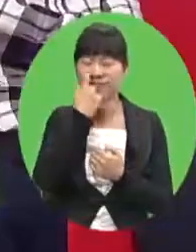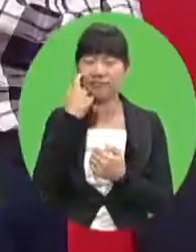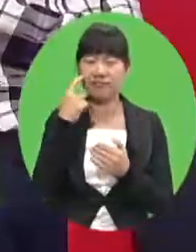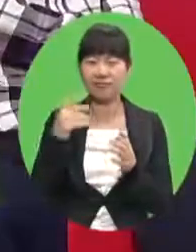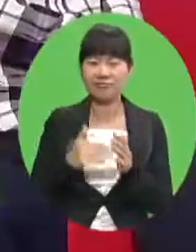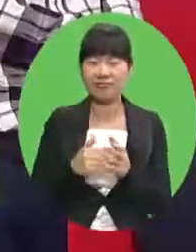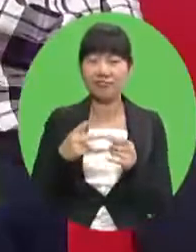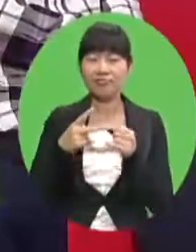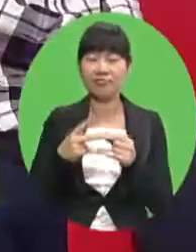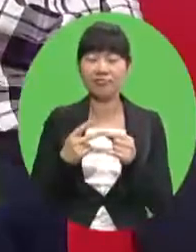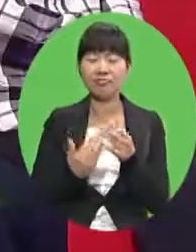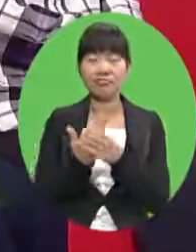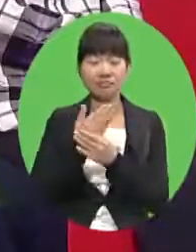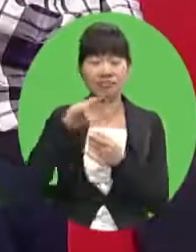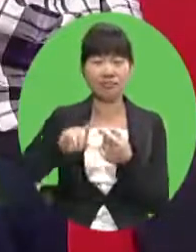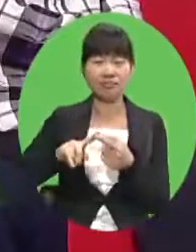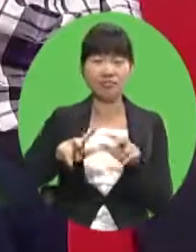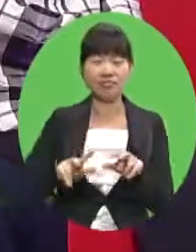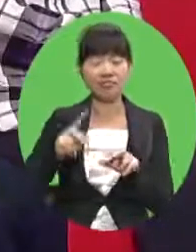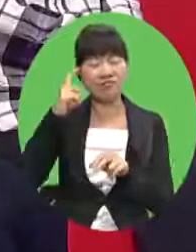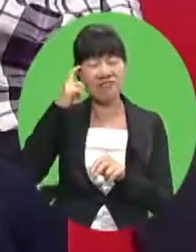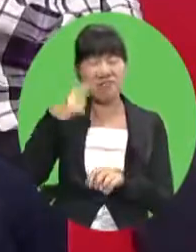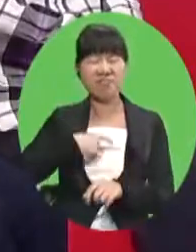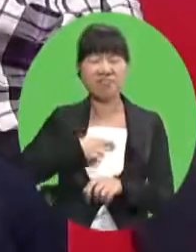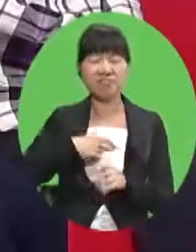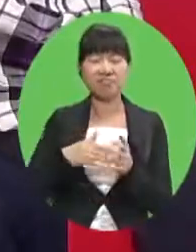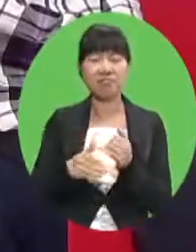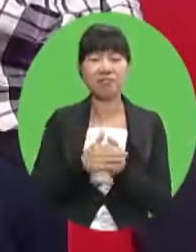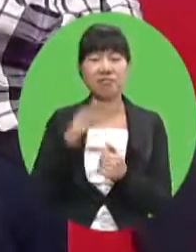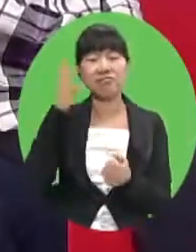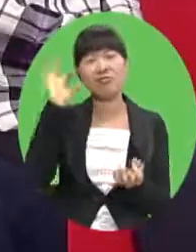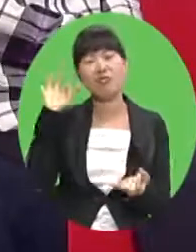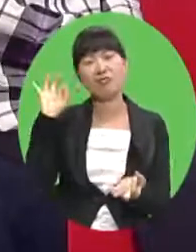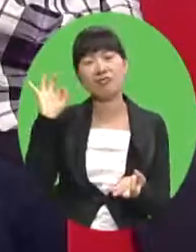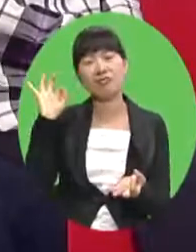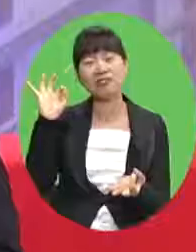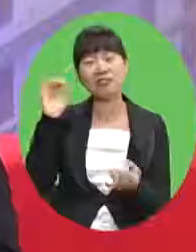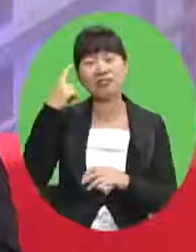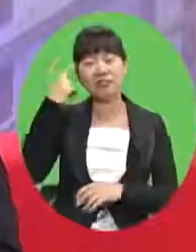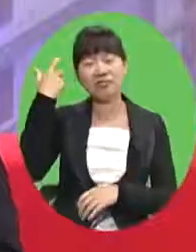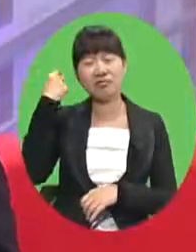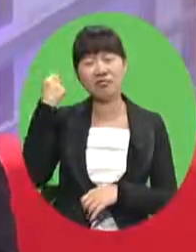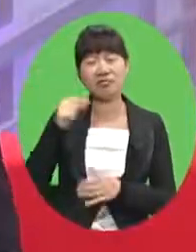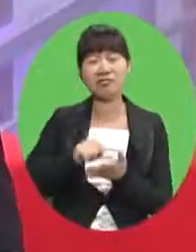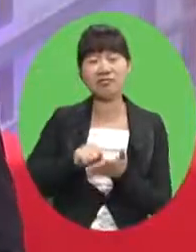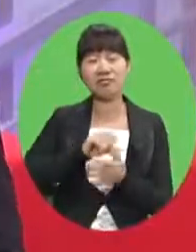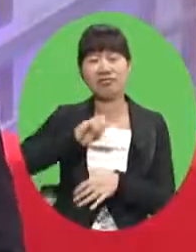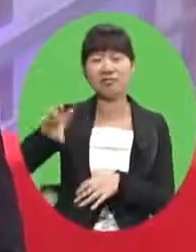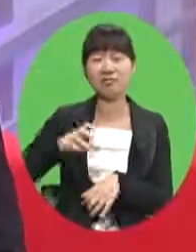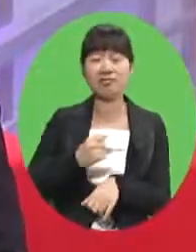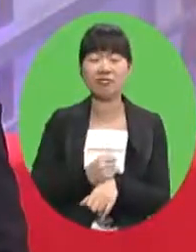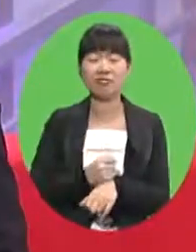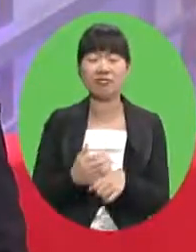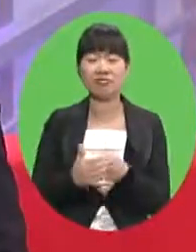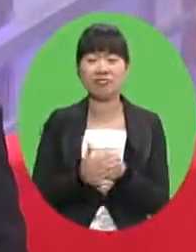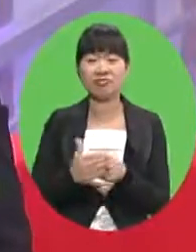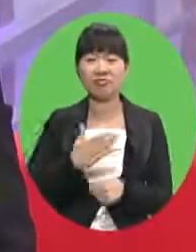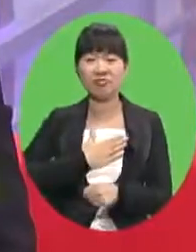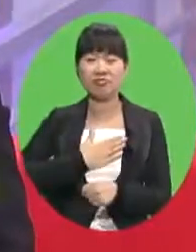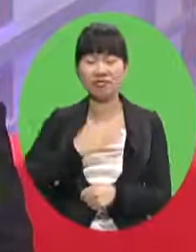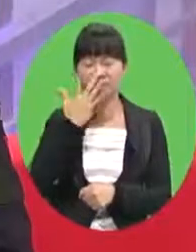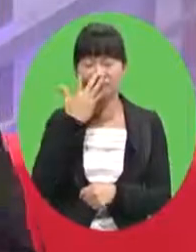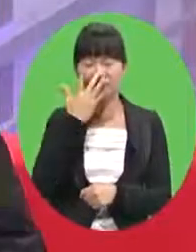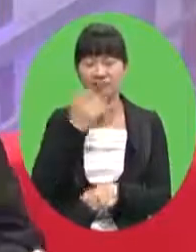다음에 이제 그 사건 자체를 그 생각하기 싫으니까 멍해서 기억을 이렇게 없애버리는. 네. 그래서 좀 감정의